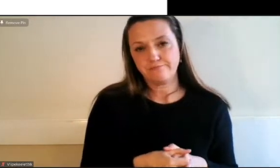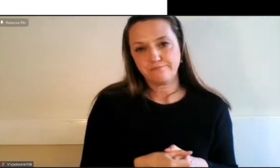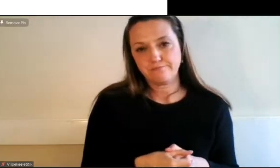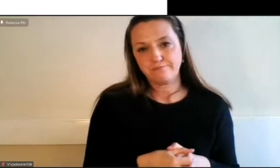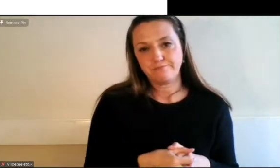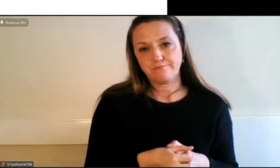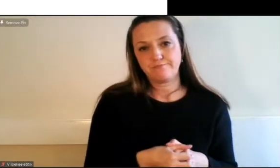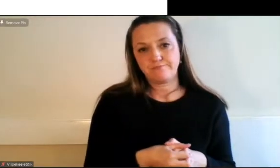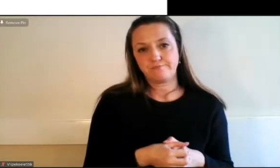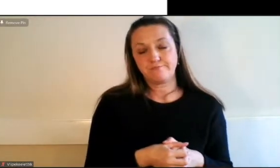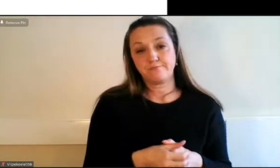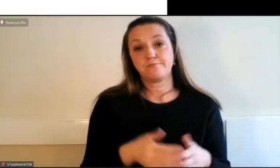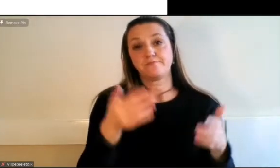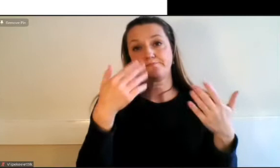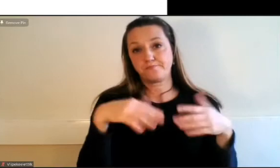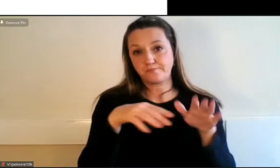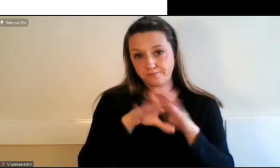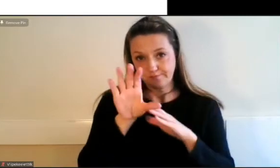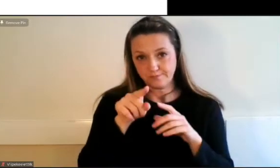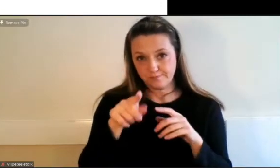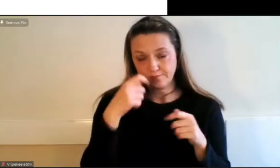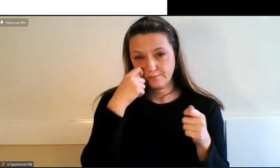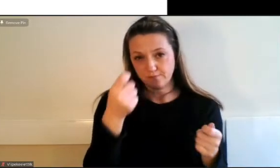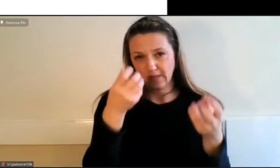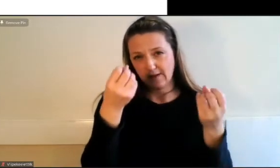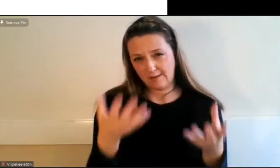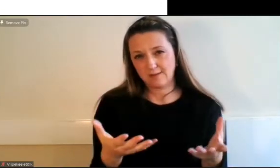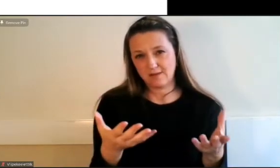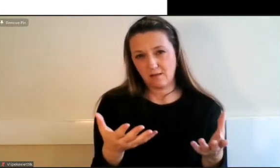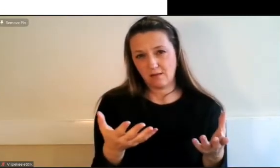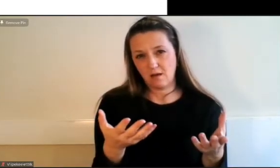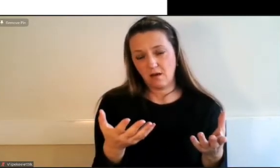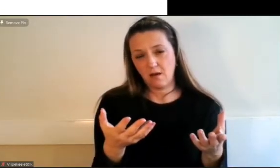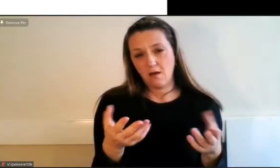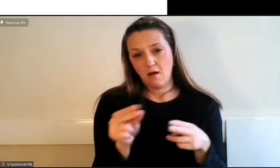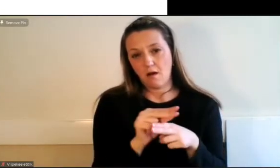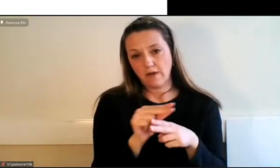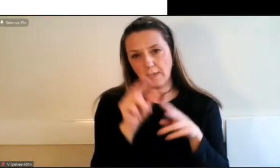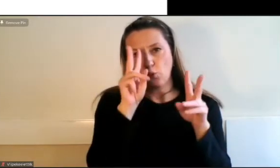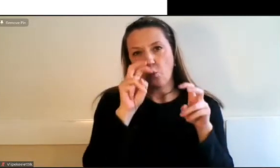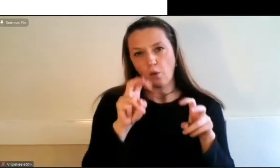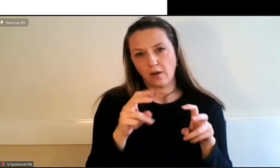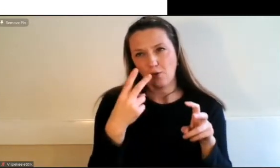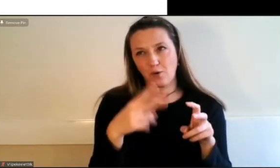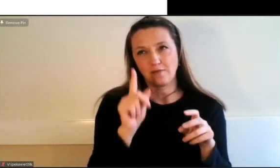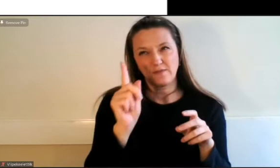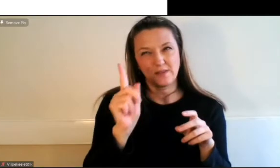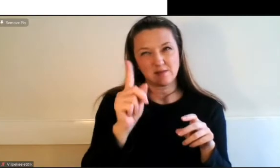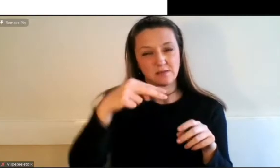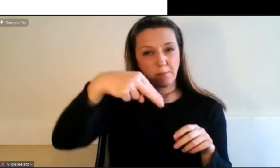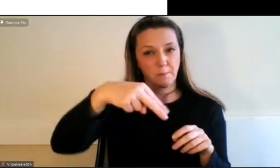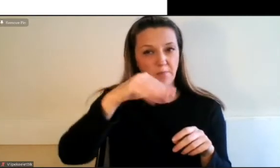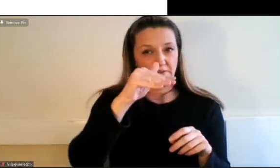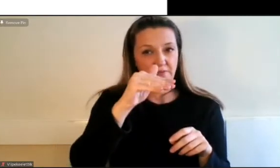koroonaviiruse raskest kulust rohkem ohustatud, nad saavad vaktsineerimisega väga hea kaitse ja sinna kõrvale nad saavad tegelikult